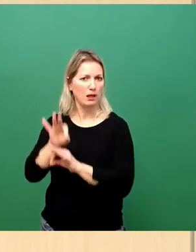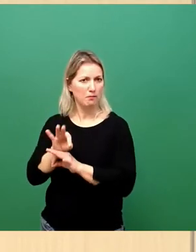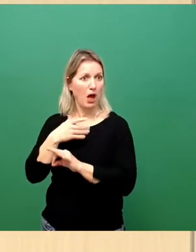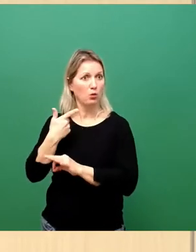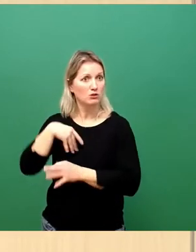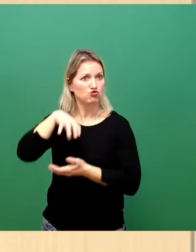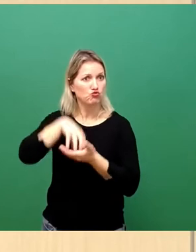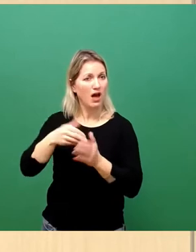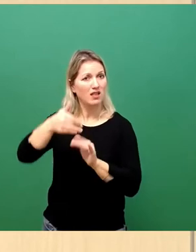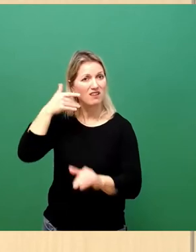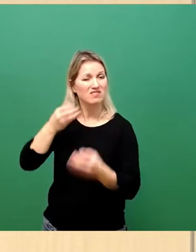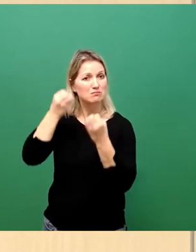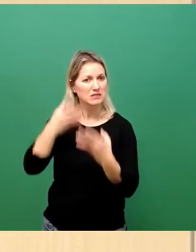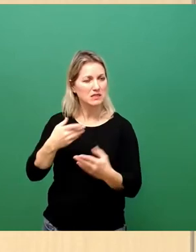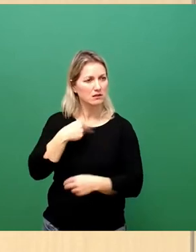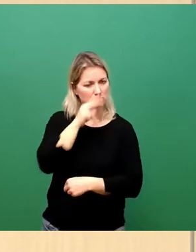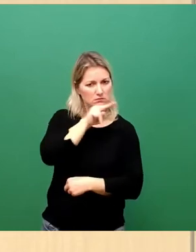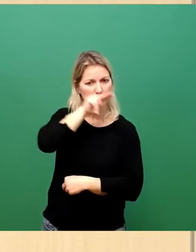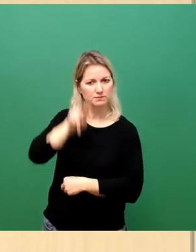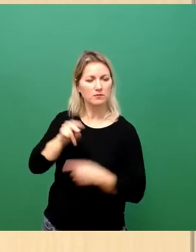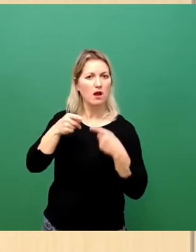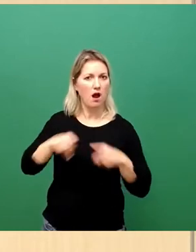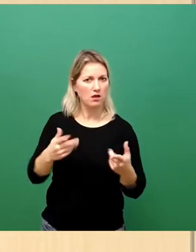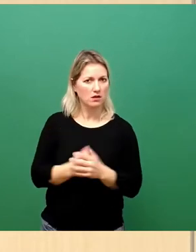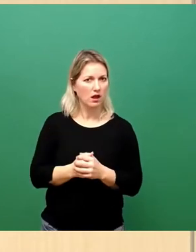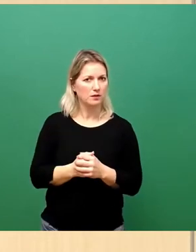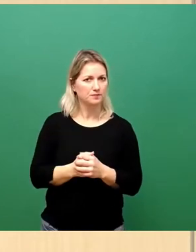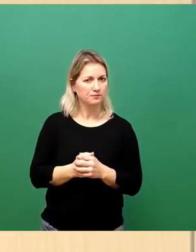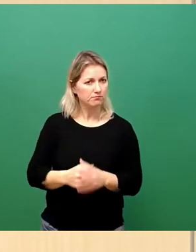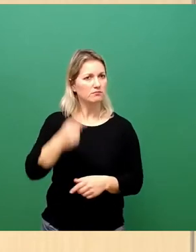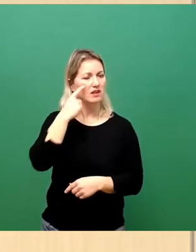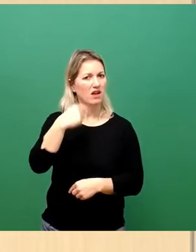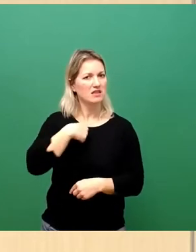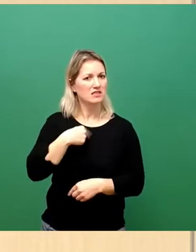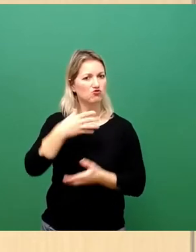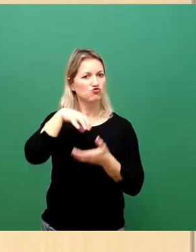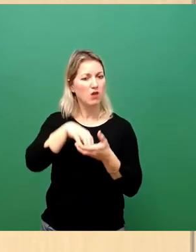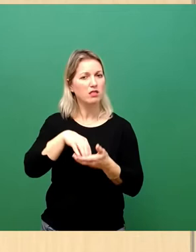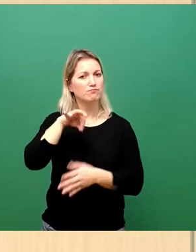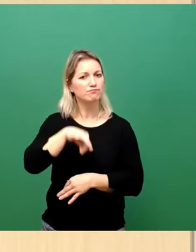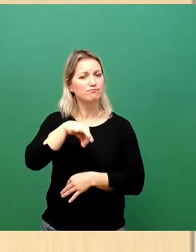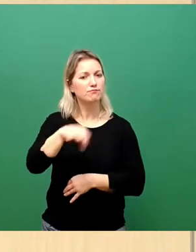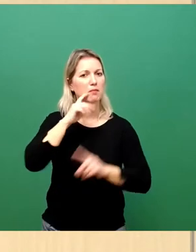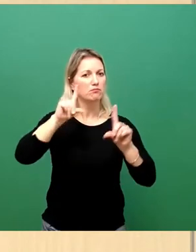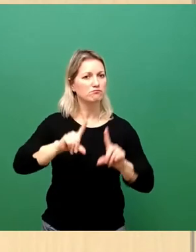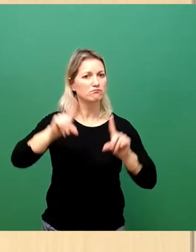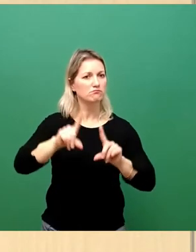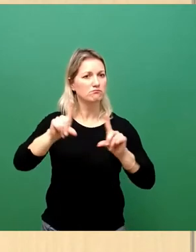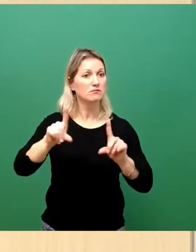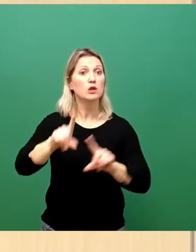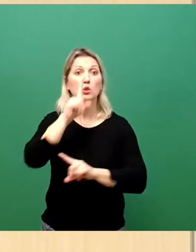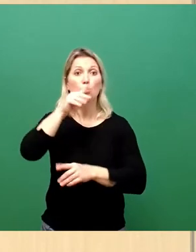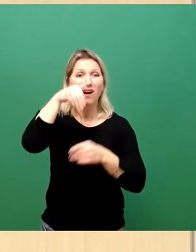auf die Daten, die wir in unserer Stadt regelmäßig gemeinsam begehen und die so sehr viel mehr sind als der 13.